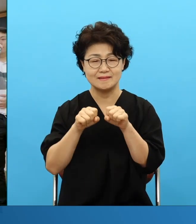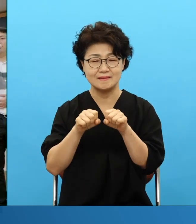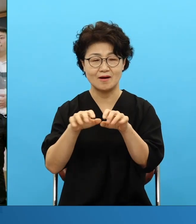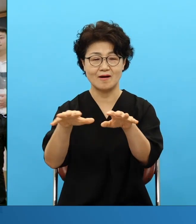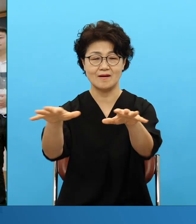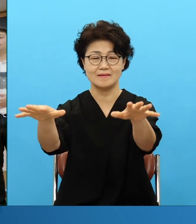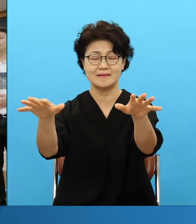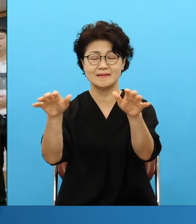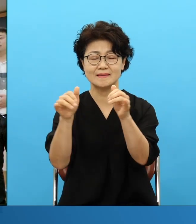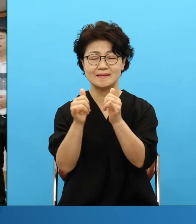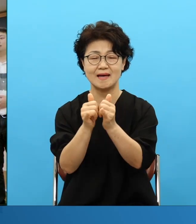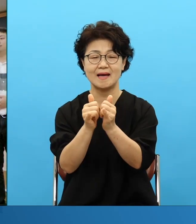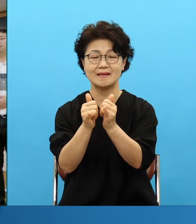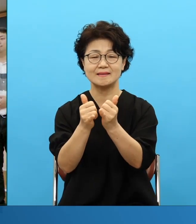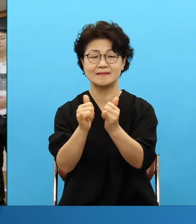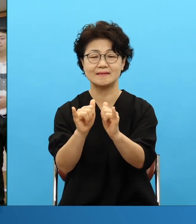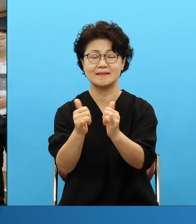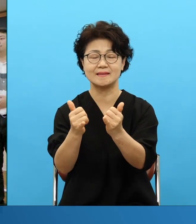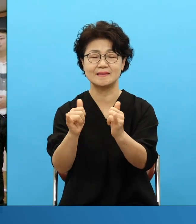선포되네. 흩어진